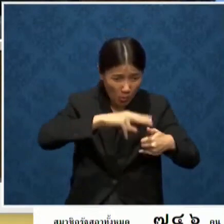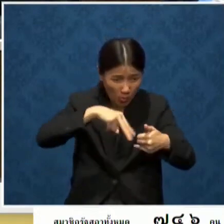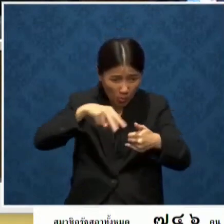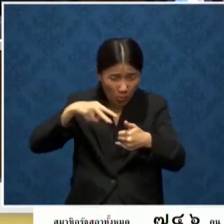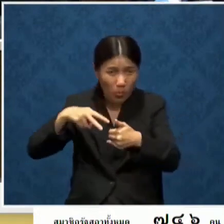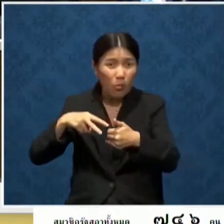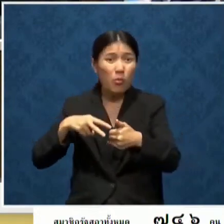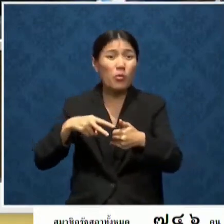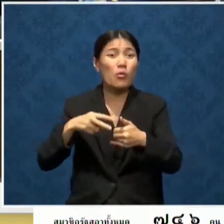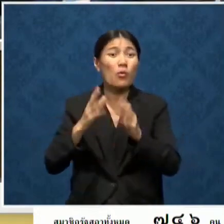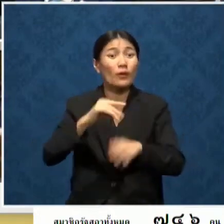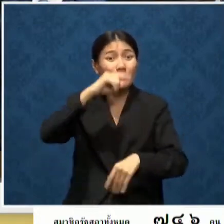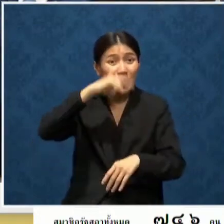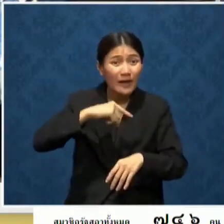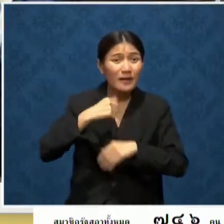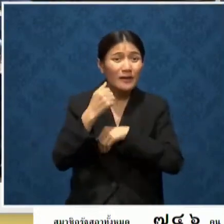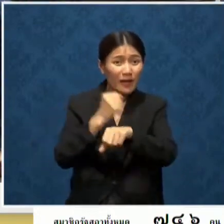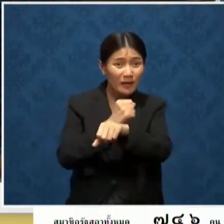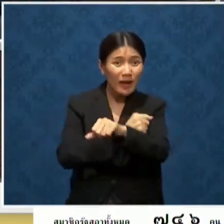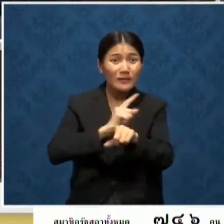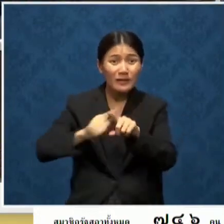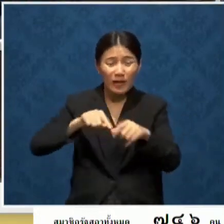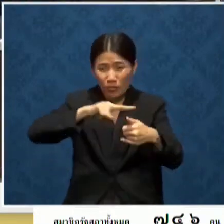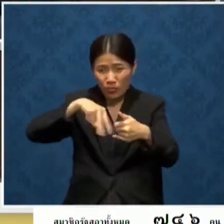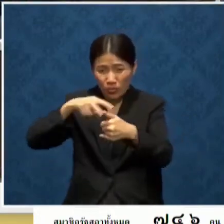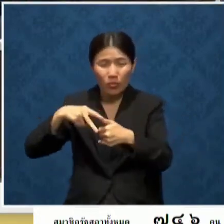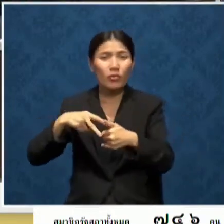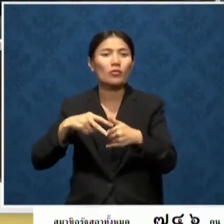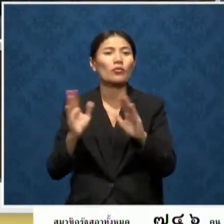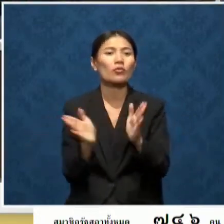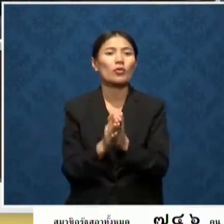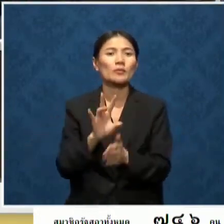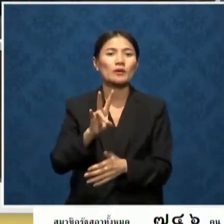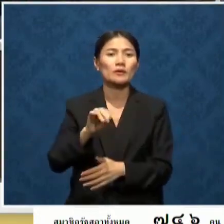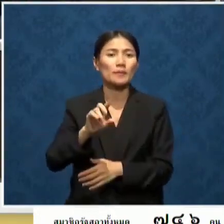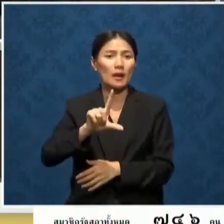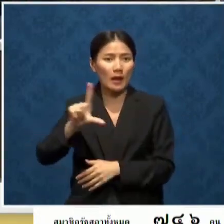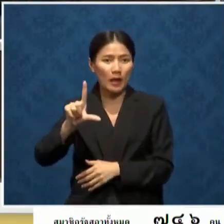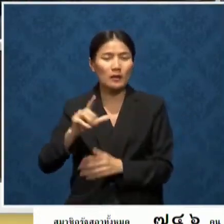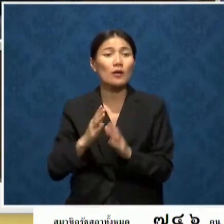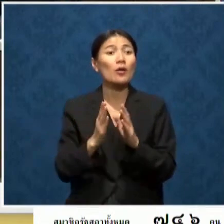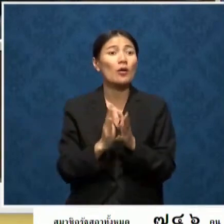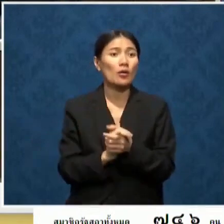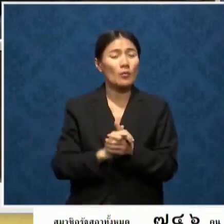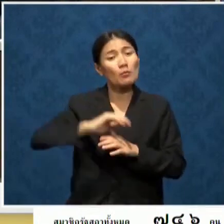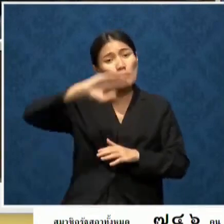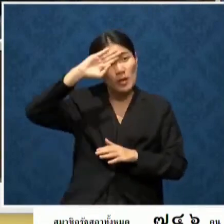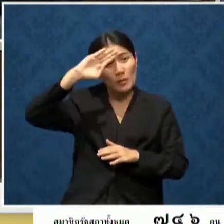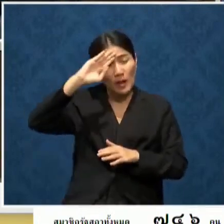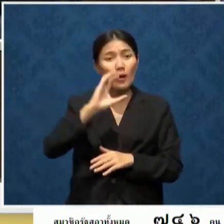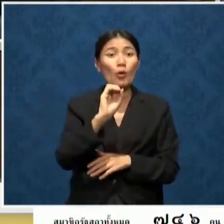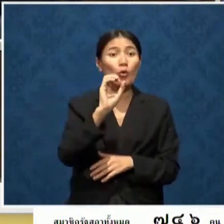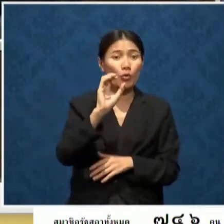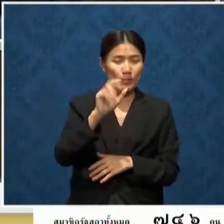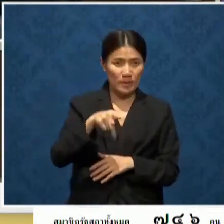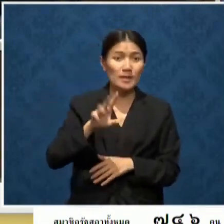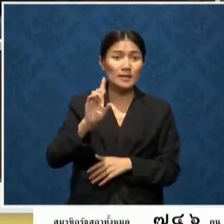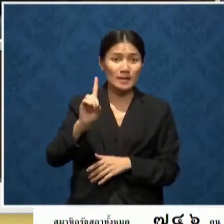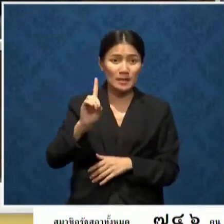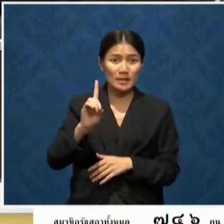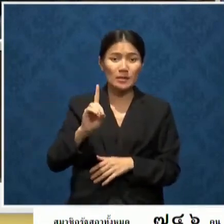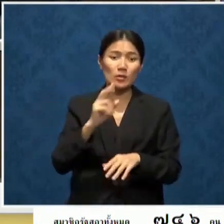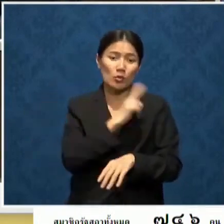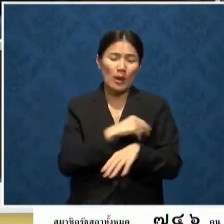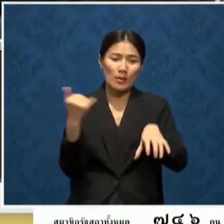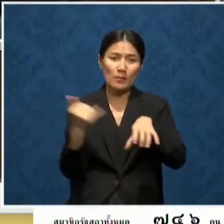งงานข้ามชาตทอยใระบบรวมแล้วกว่า 70 ล้านคนปีที่ผ่านมามผู้ป่วยนอก OPD เขาโงพยบลลาๆ 300 ลานครั้